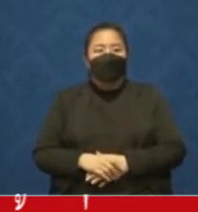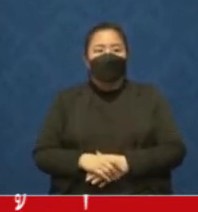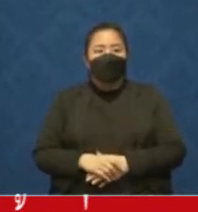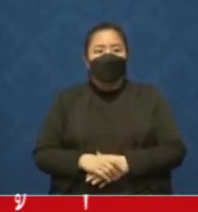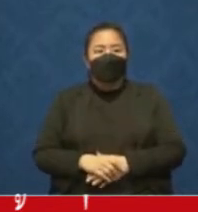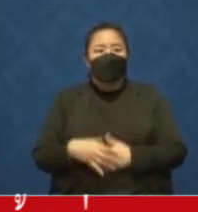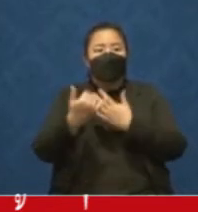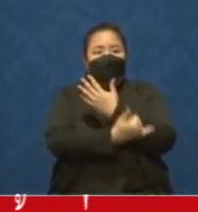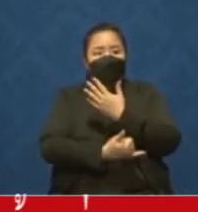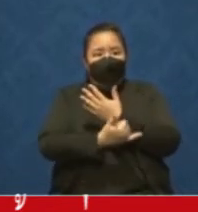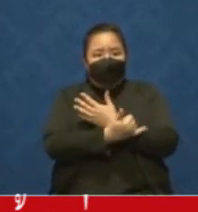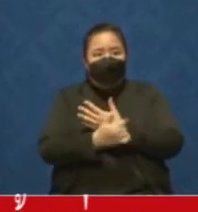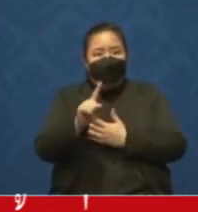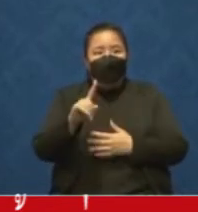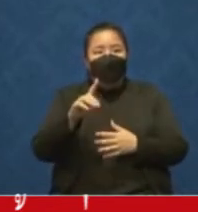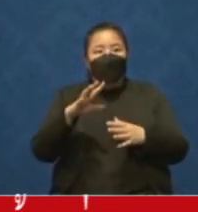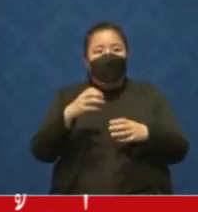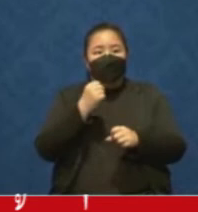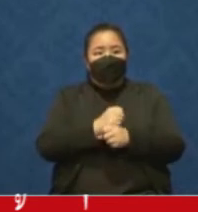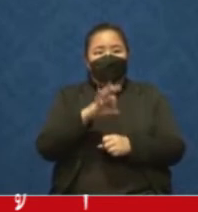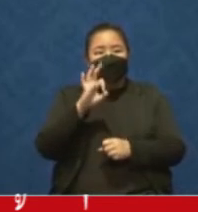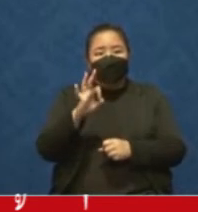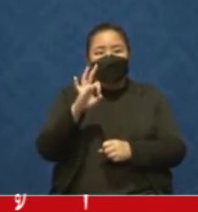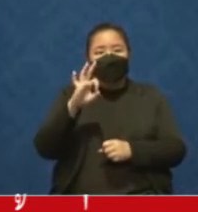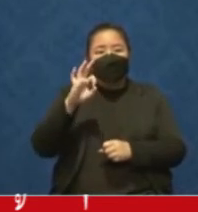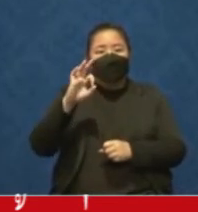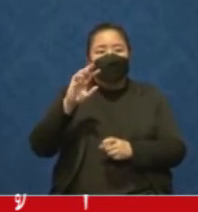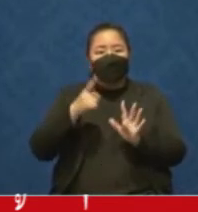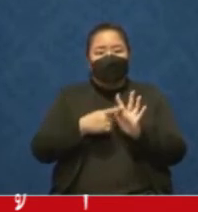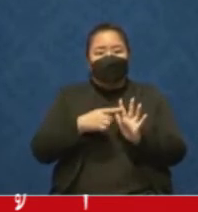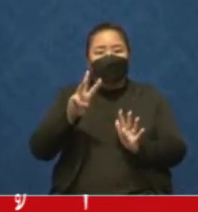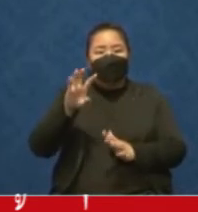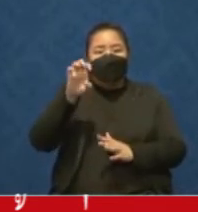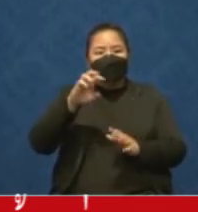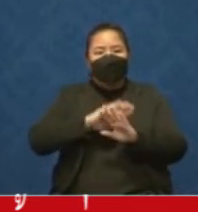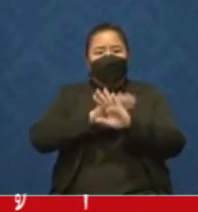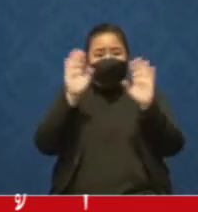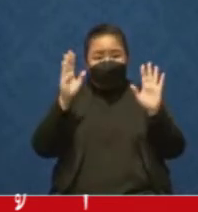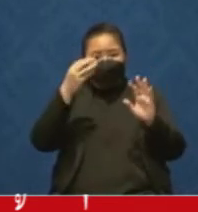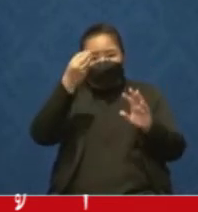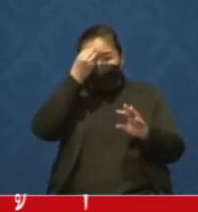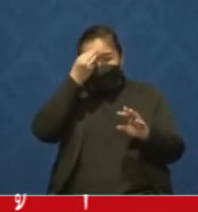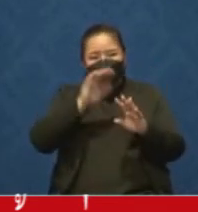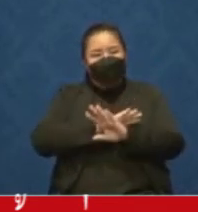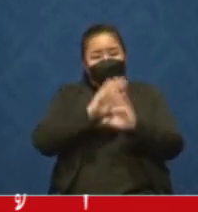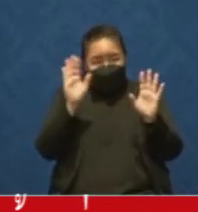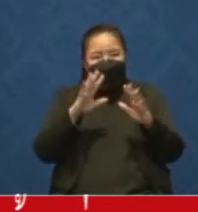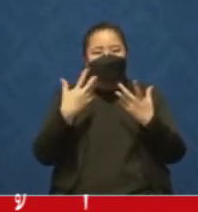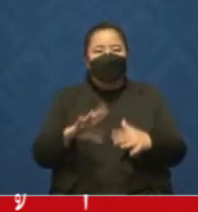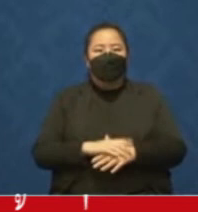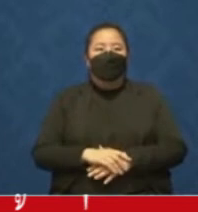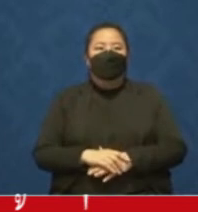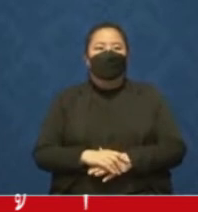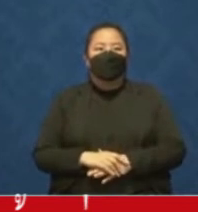ประเทศที่ผดยาฟาวิพิราเวียครับคือญี่ปุ่นเลิกใช้ยานี่มาสองปีแล้วและมีคำแนะนำว่า